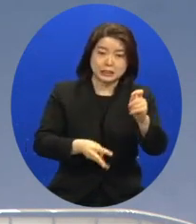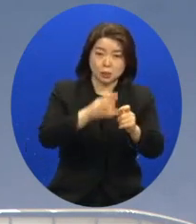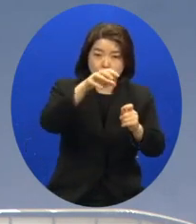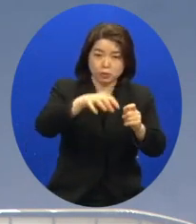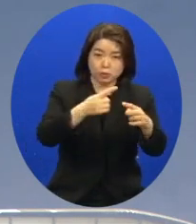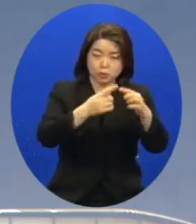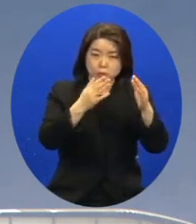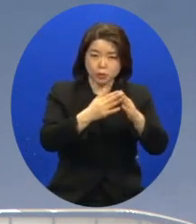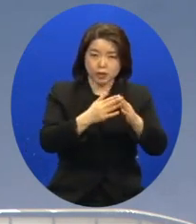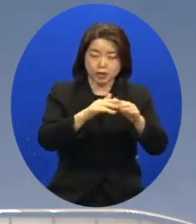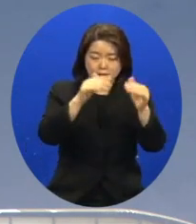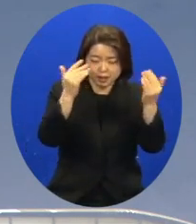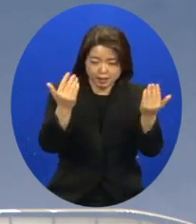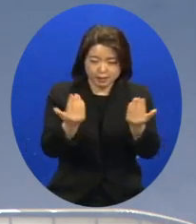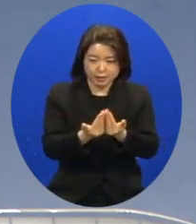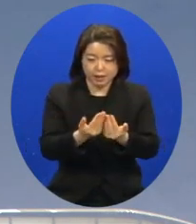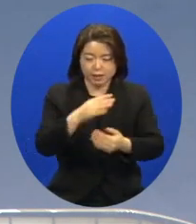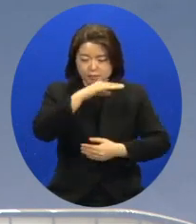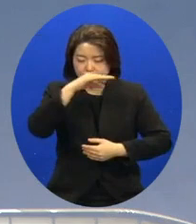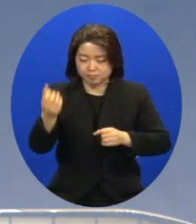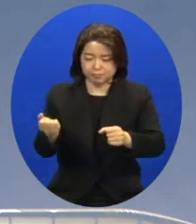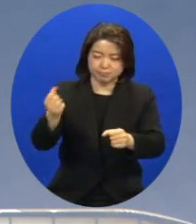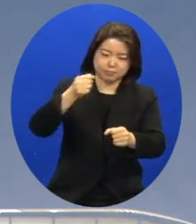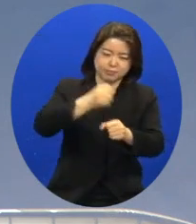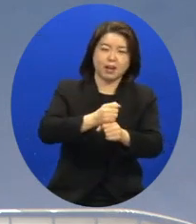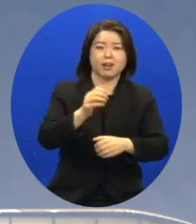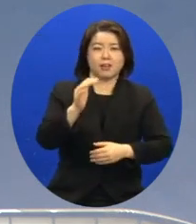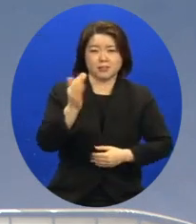결국은 다 바로 서게 됩니다.